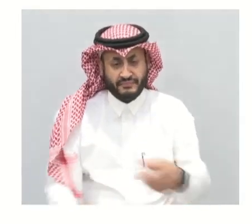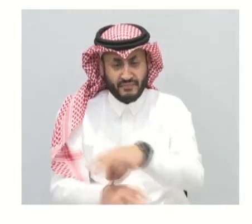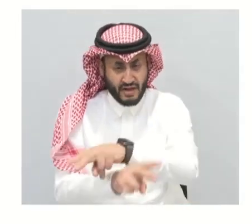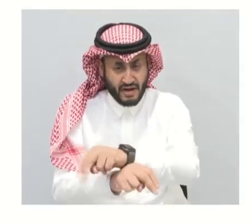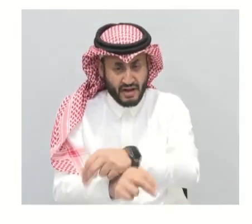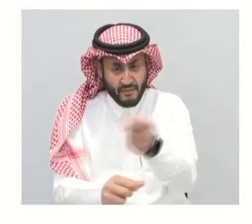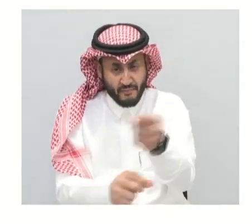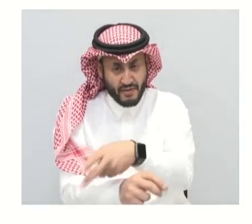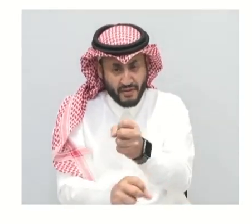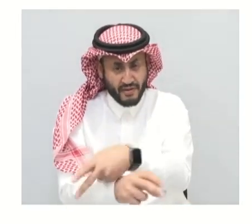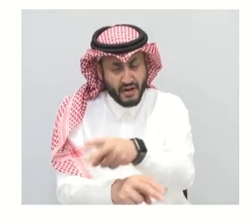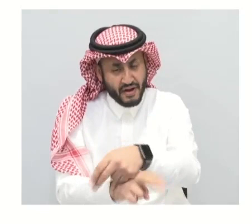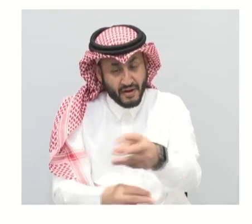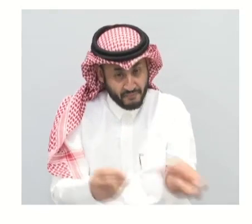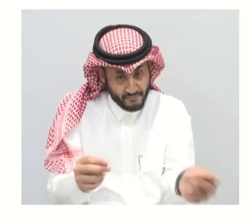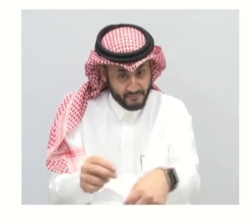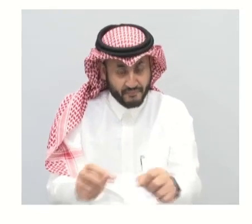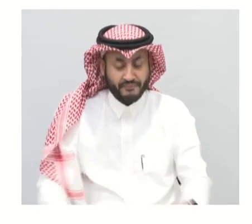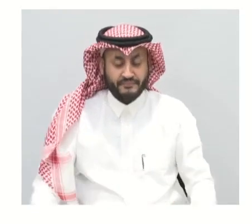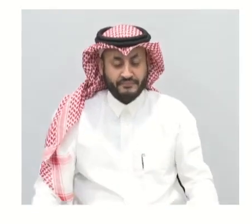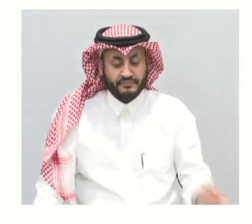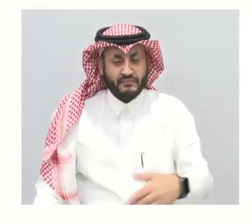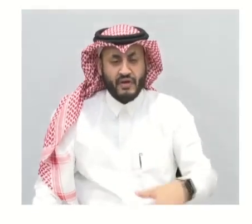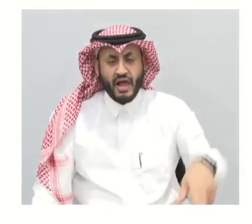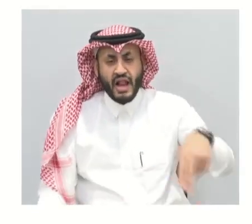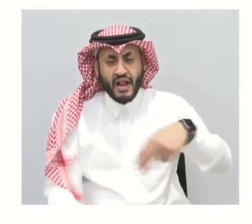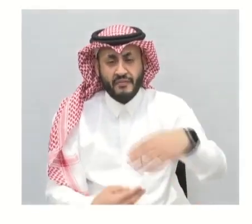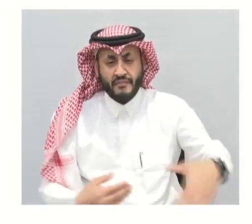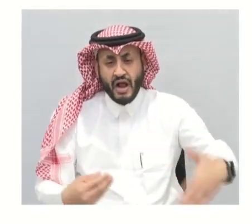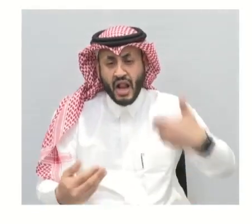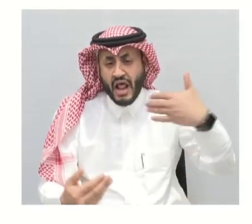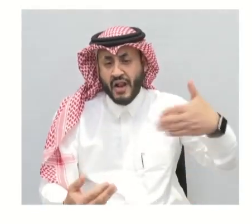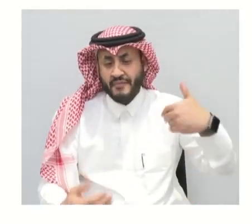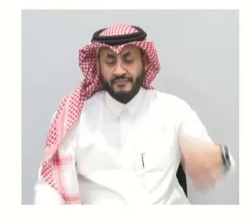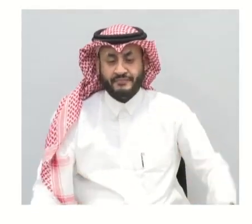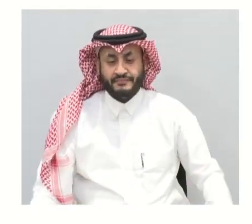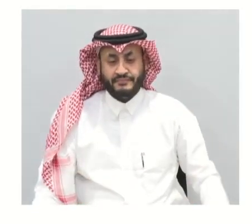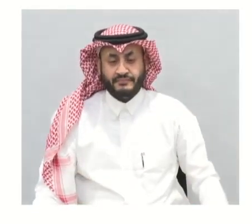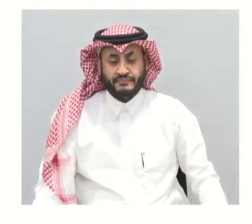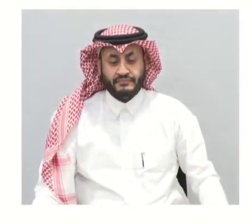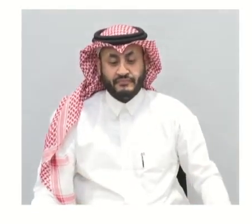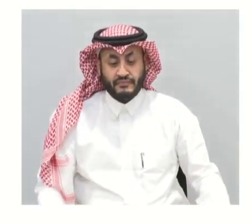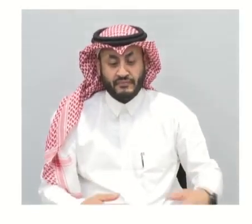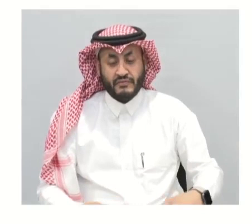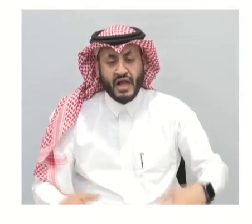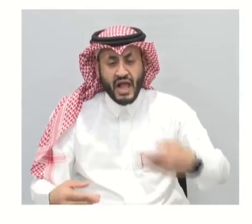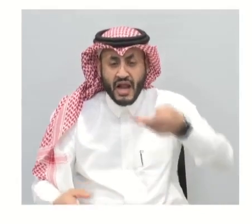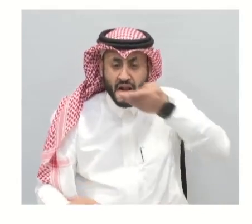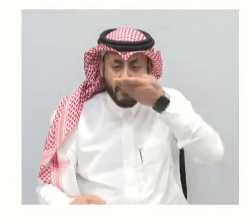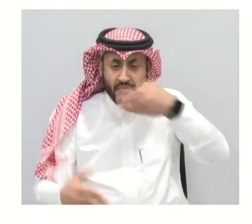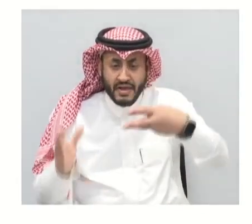وكذلك فضلاتها اضافه الى ذلك الرياح وكذلك طالب وطالبتي الطاقه